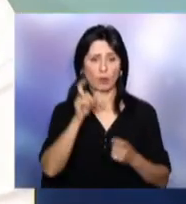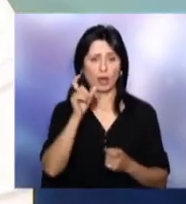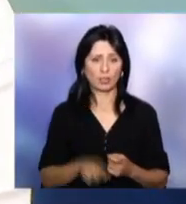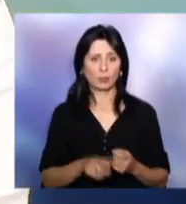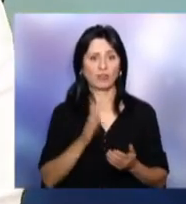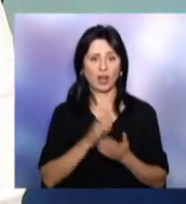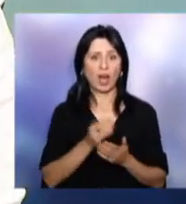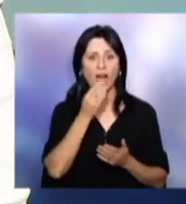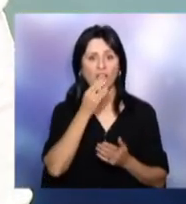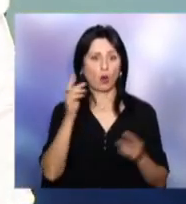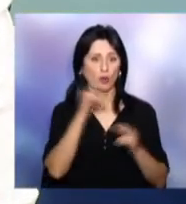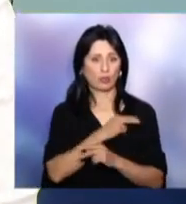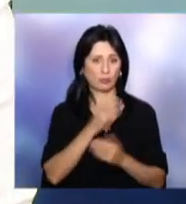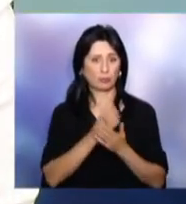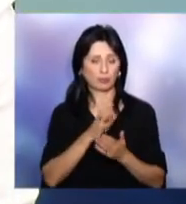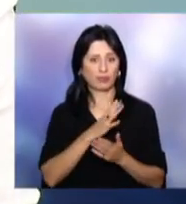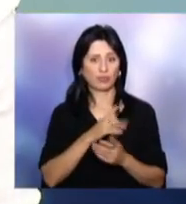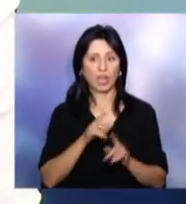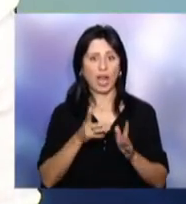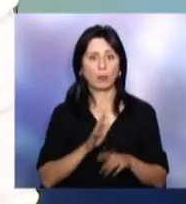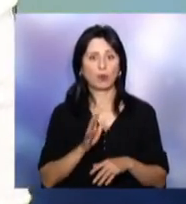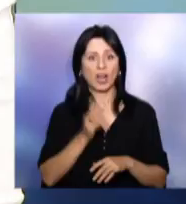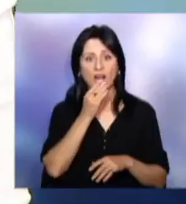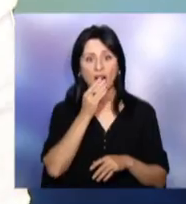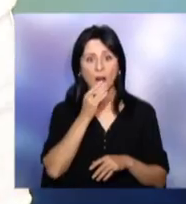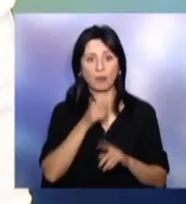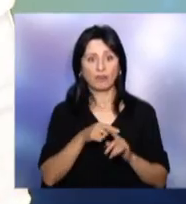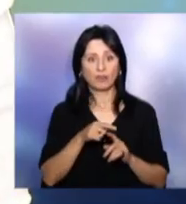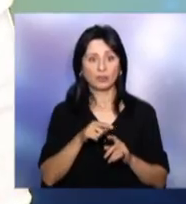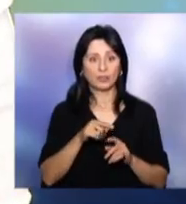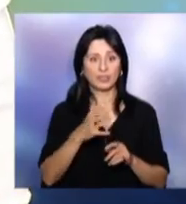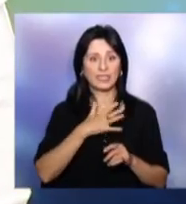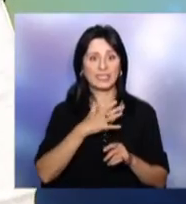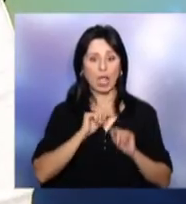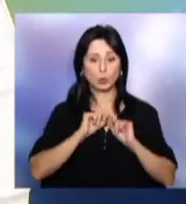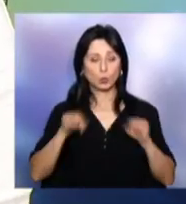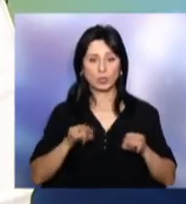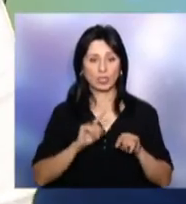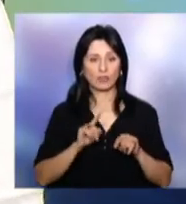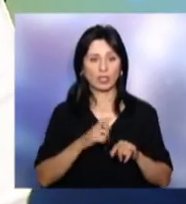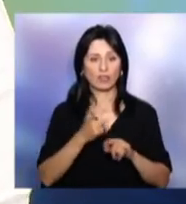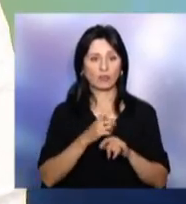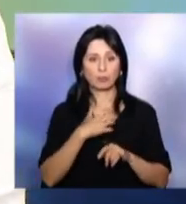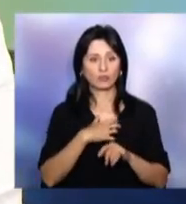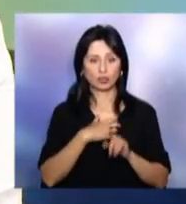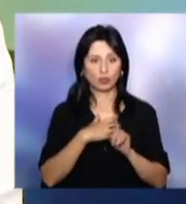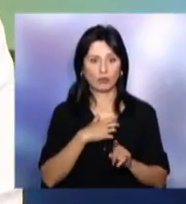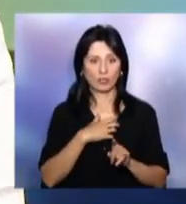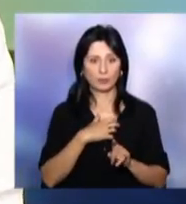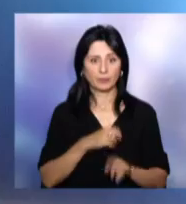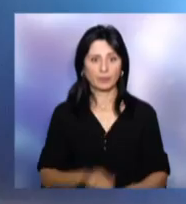ადამიანს აქვს კვებითი ინტოქსიკაცია, რომ არ მოხდეს საკვების გადაცდენა სასუნთ გზებში. Ეს არის ყველაზე მნიშვნელოვანი